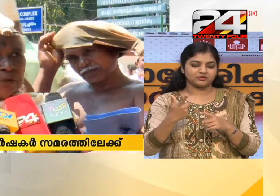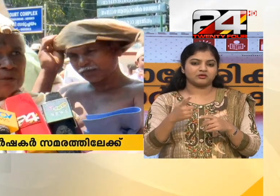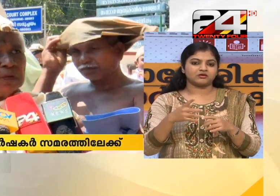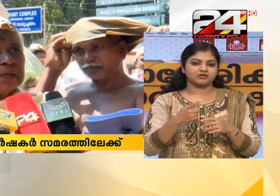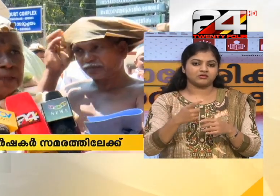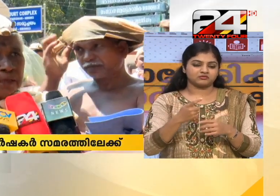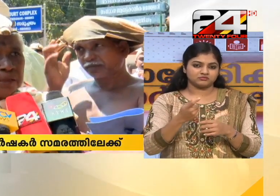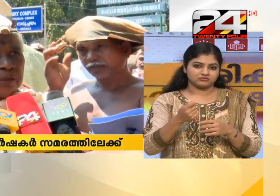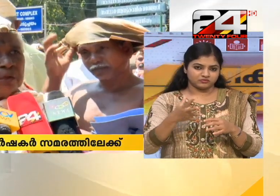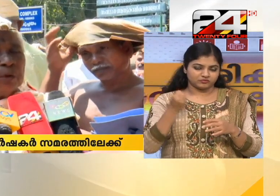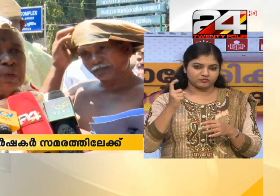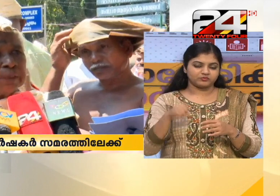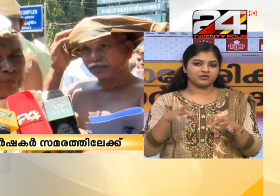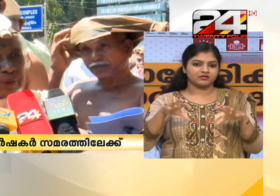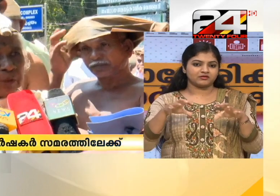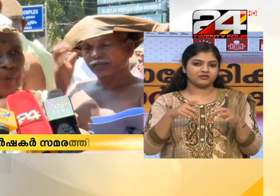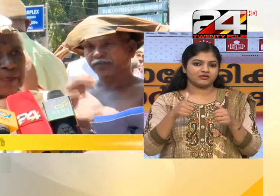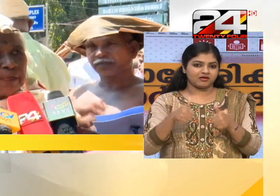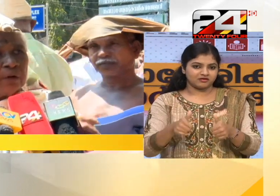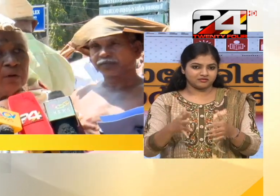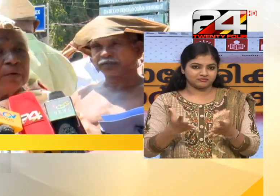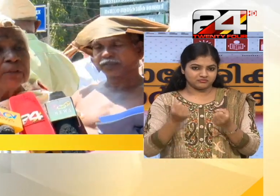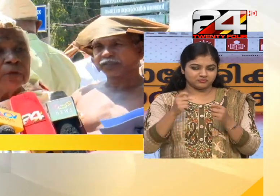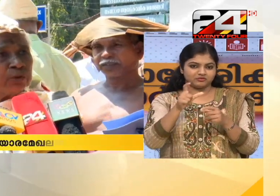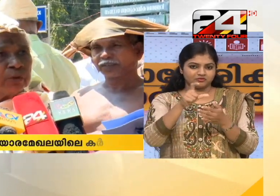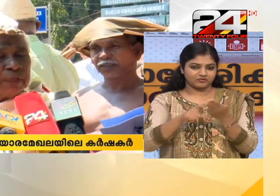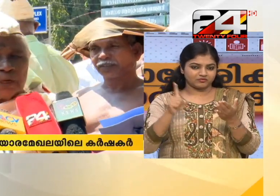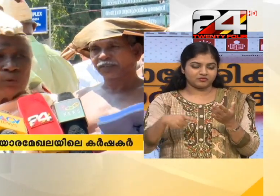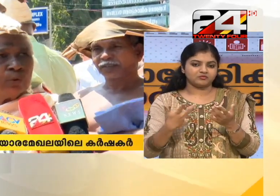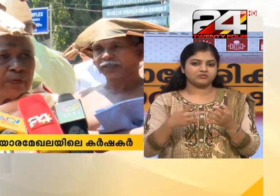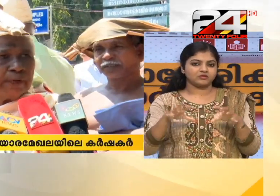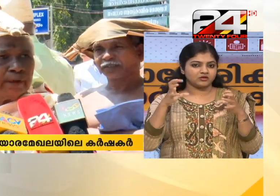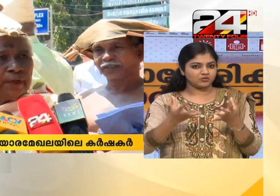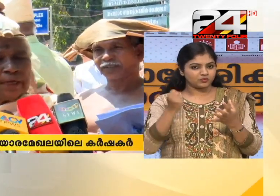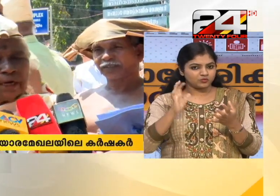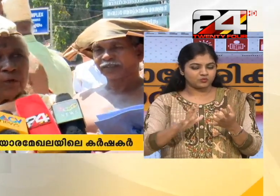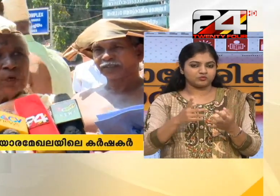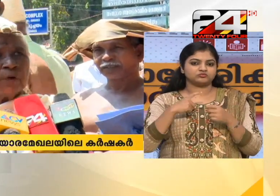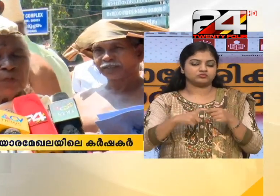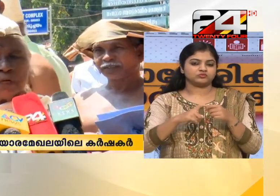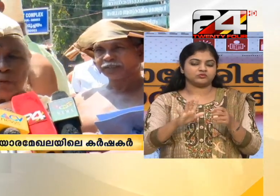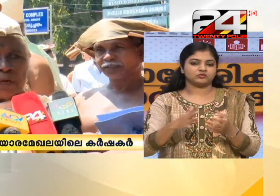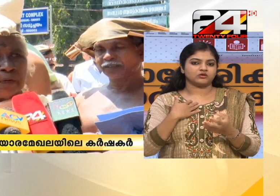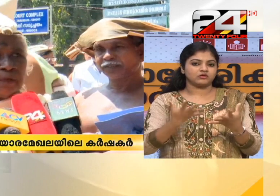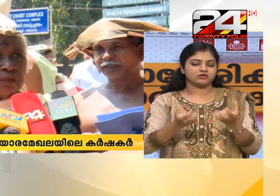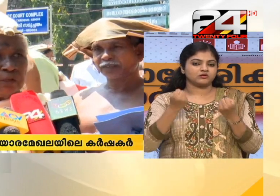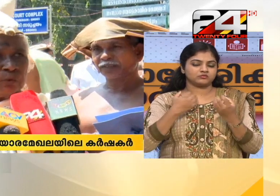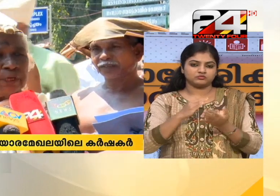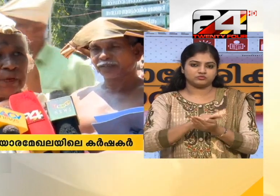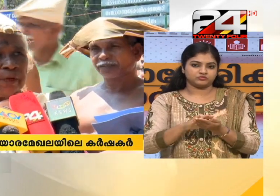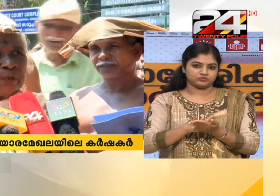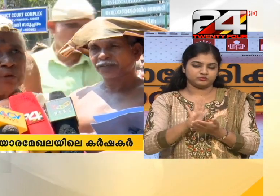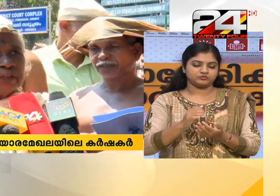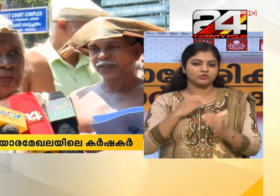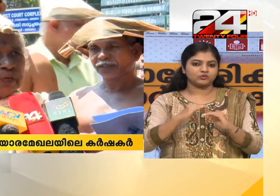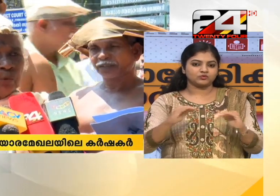ഉണ്ട്, ആധാർ കാർഡ് ഉണ്ട്, ഇതുണ്ട്, പട്ടയുണ്ട്. എന്തൊക്കെയാ ചോദിക്കുന്നത്? ഞങ്ങൾക്ക് ഒന്നും കൊടുക്കാനില്ല. ഞങ്ങൾക്ക് കൊടുക്കാനുള്ളത് ഞങ്ങളുടെ മക്കളെ ഞങ്ങൾ സൃഷ്ടിച്ചു